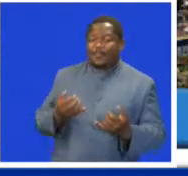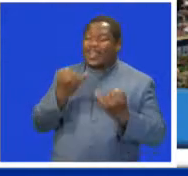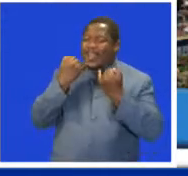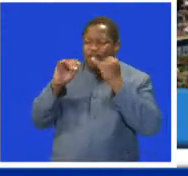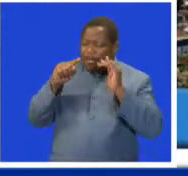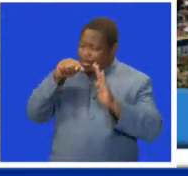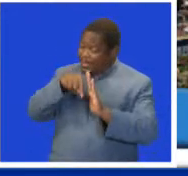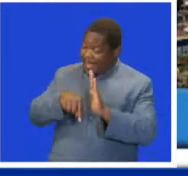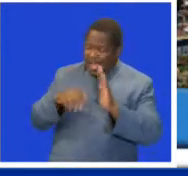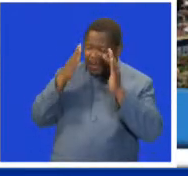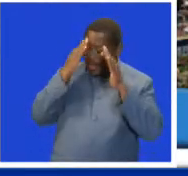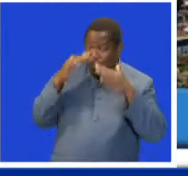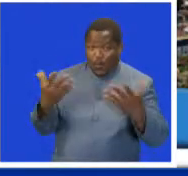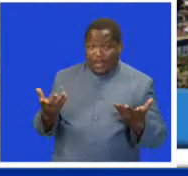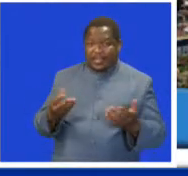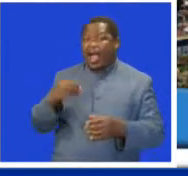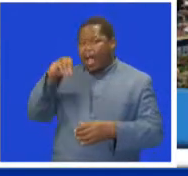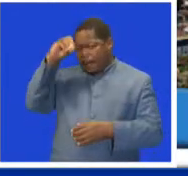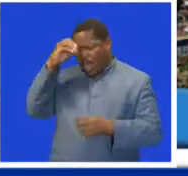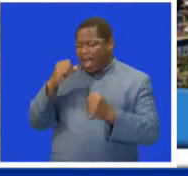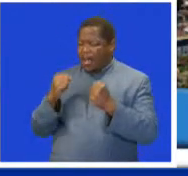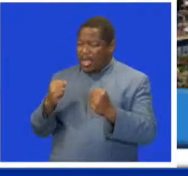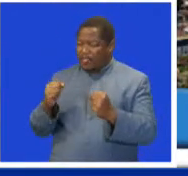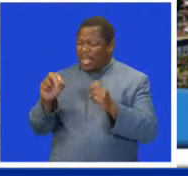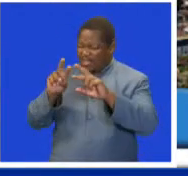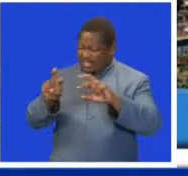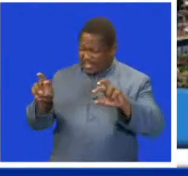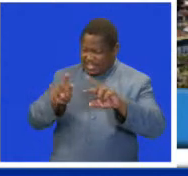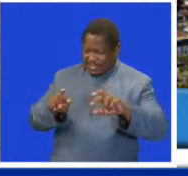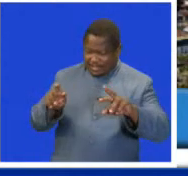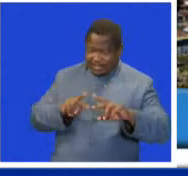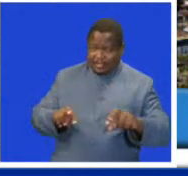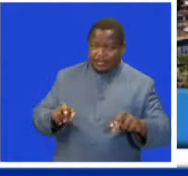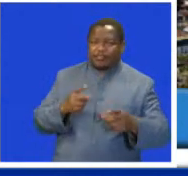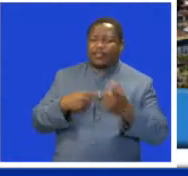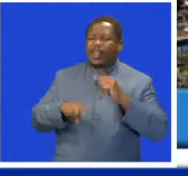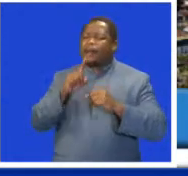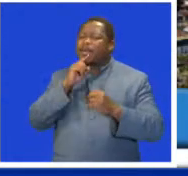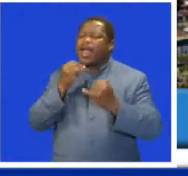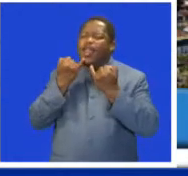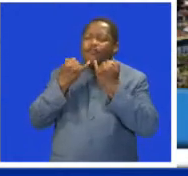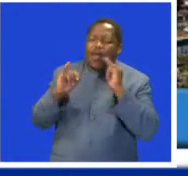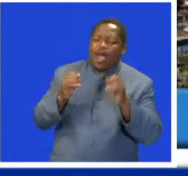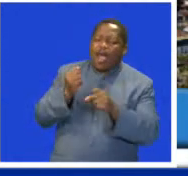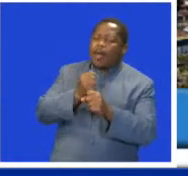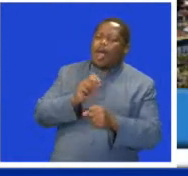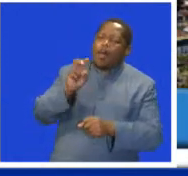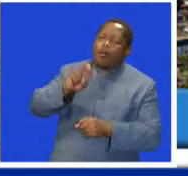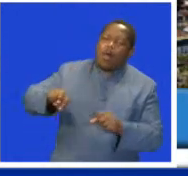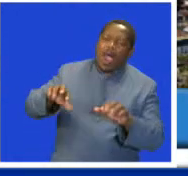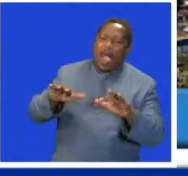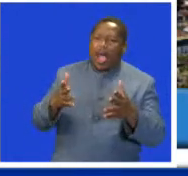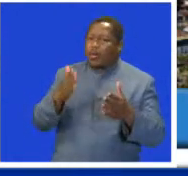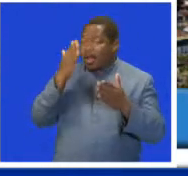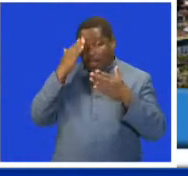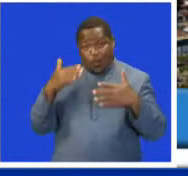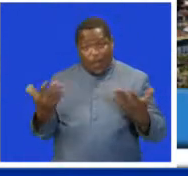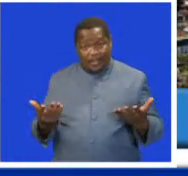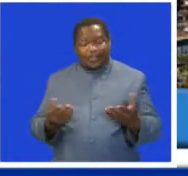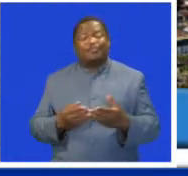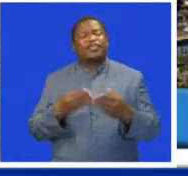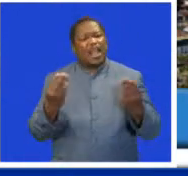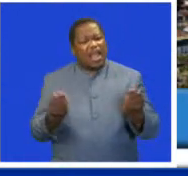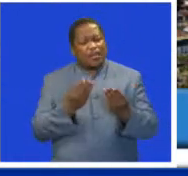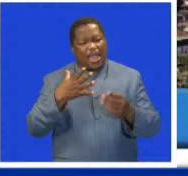kusede lokungathi lokucinile lokukonkrete lokuvakele kepha ke lokusolakala kongitawugcizelela lokuthi kusasolakala